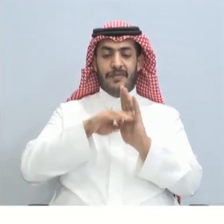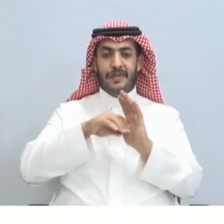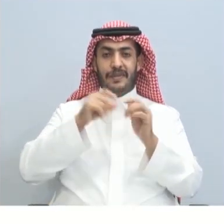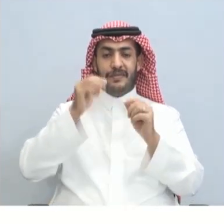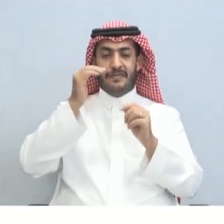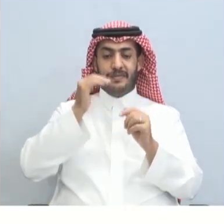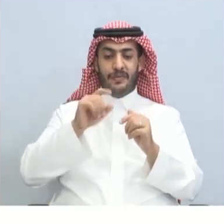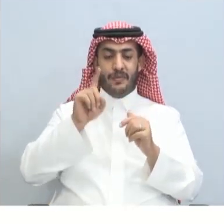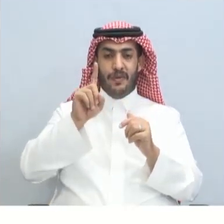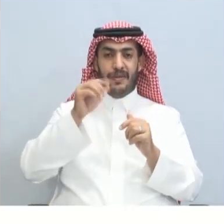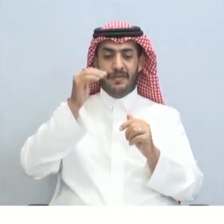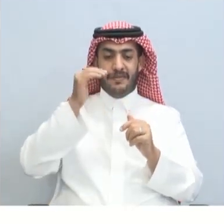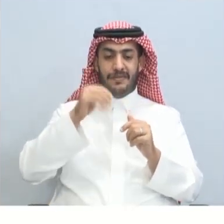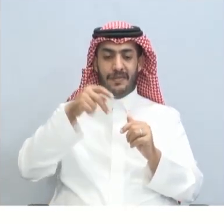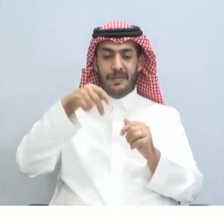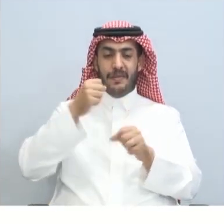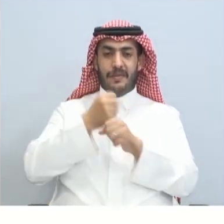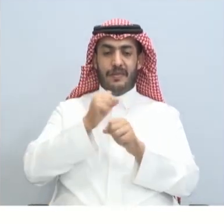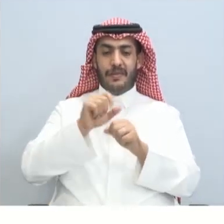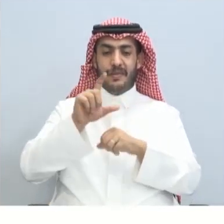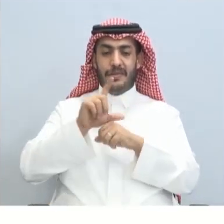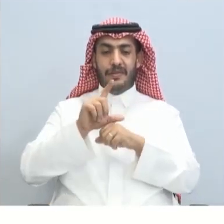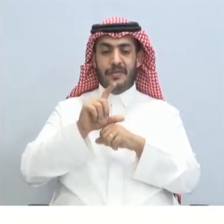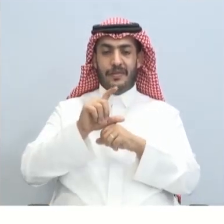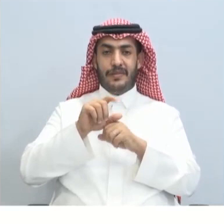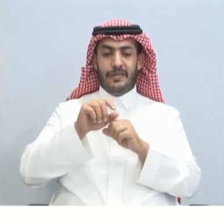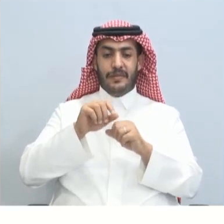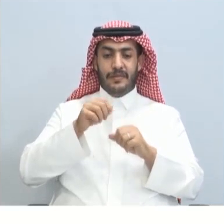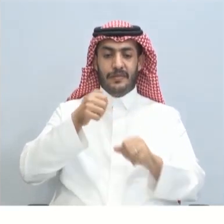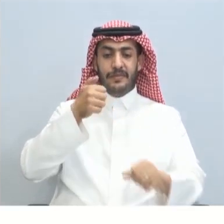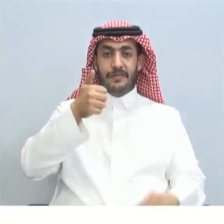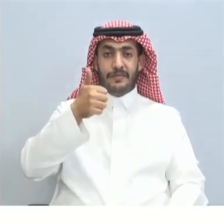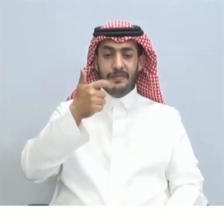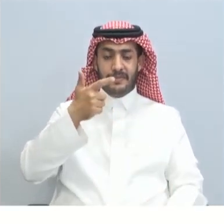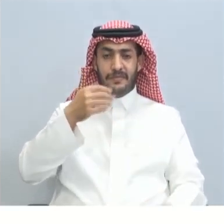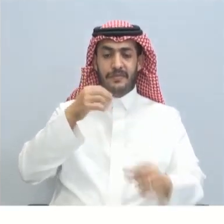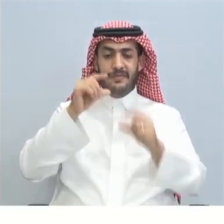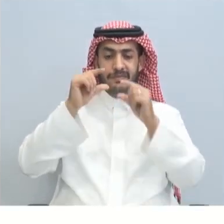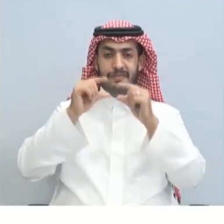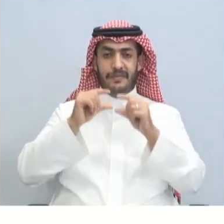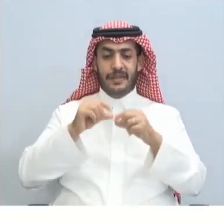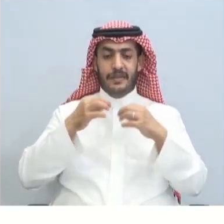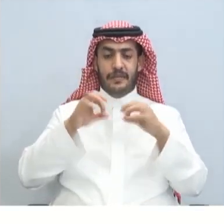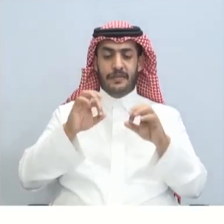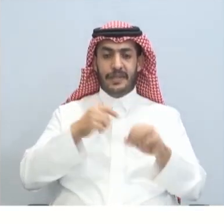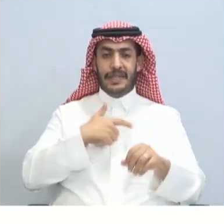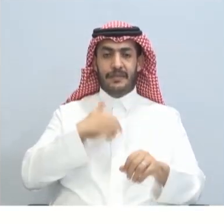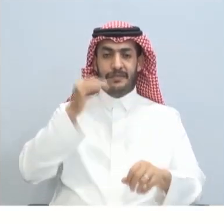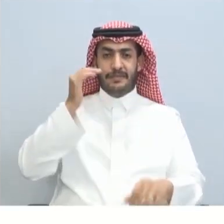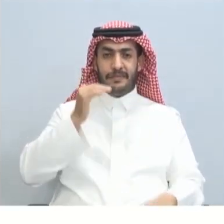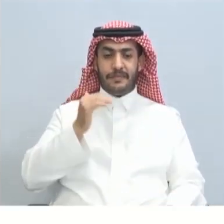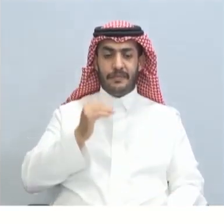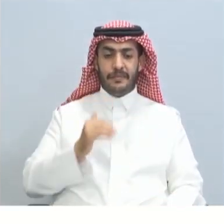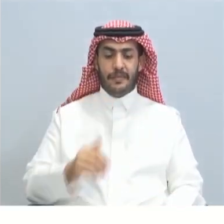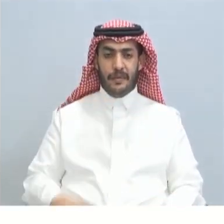مجموعات المعادن واستعمالاتها الرئيسه لدينا السليكا والكربونات والاكاسيد والفوسفات والهال دت